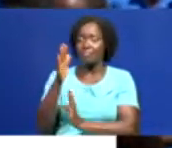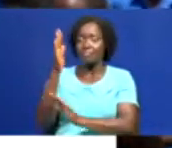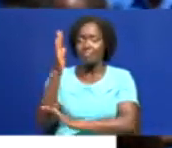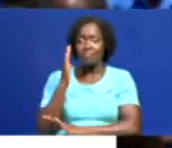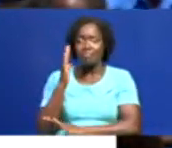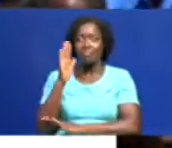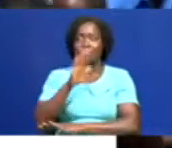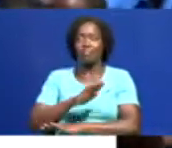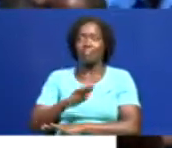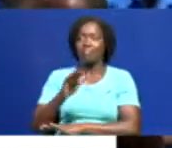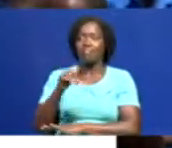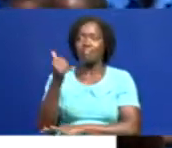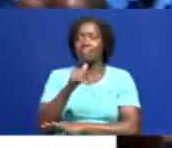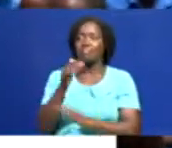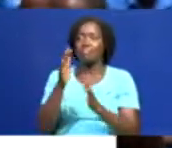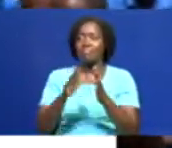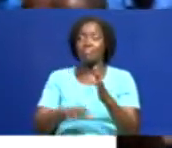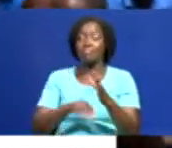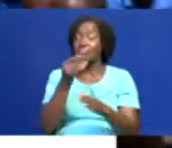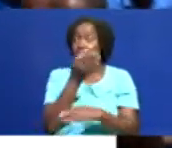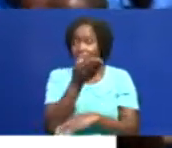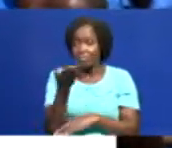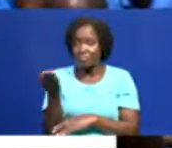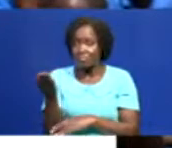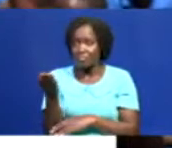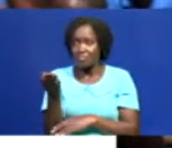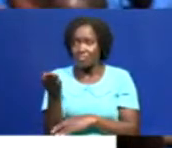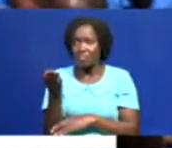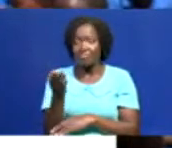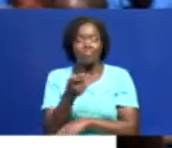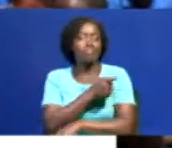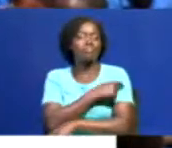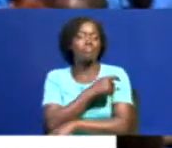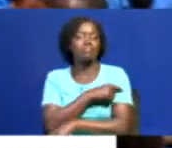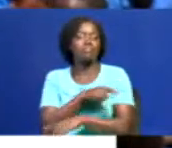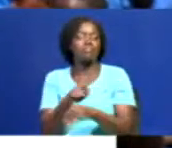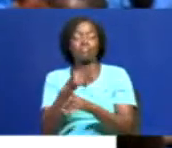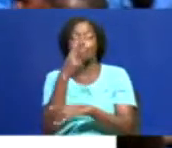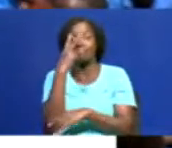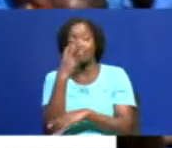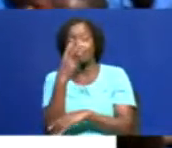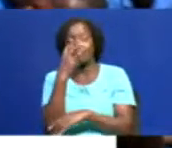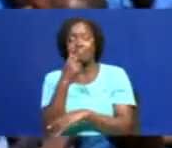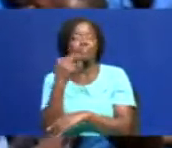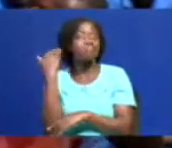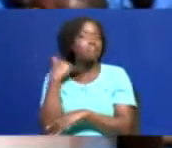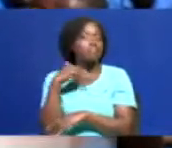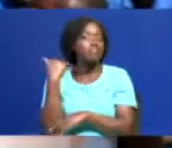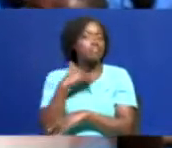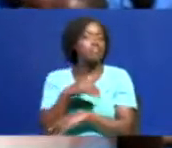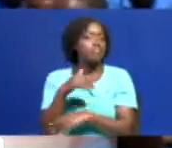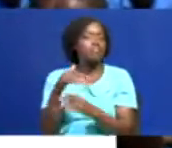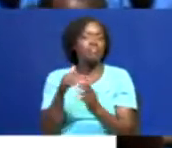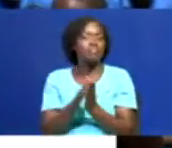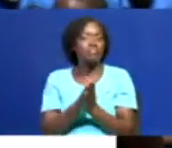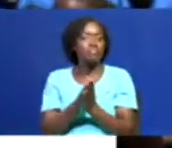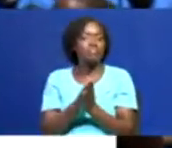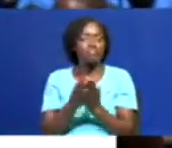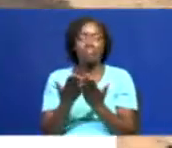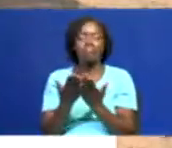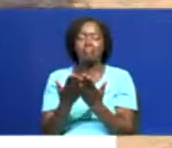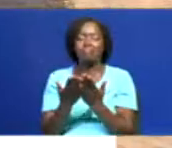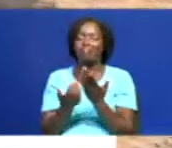areas. Any person found there will be treated as a suspect of banditry and will be dealt with